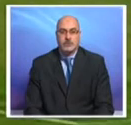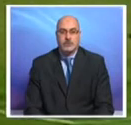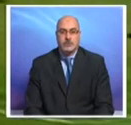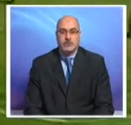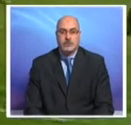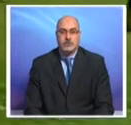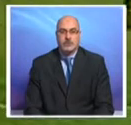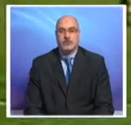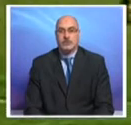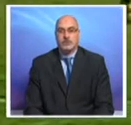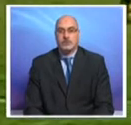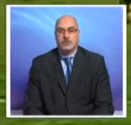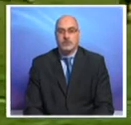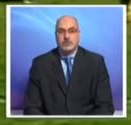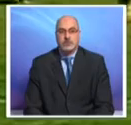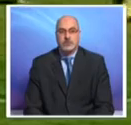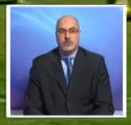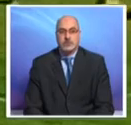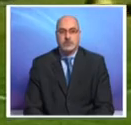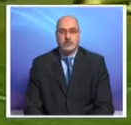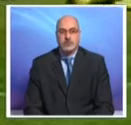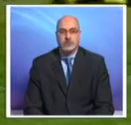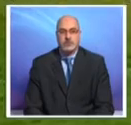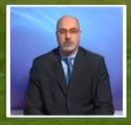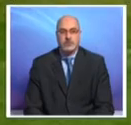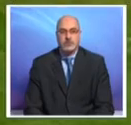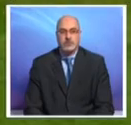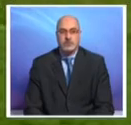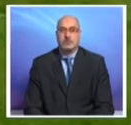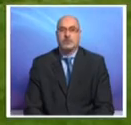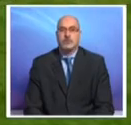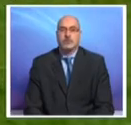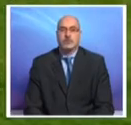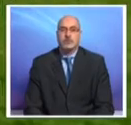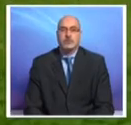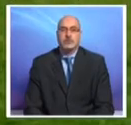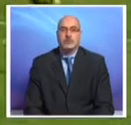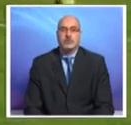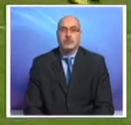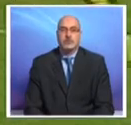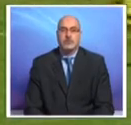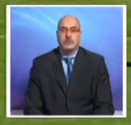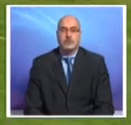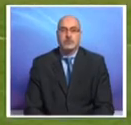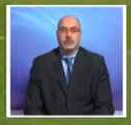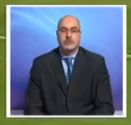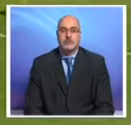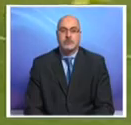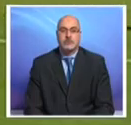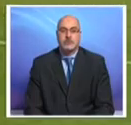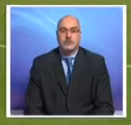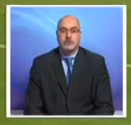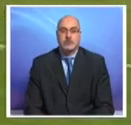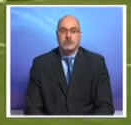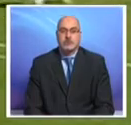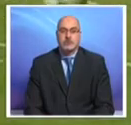Nzouzi, il nous permet de voir tous les billes pour le retardataire. Et oui, 2015, c'était, il faut se rafraîchir. On